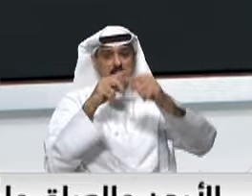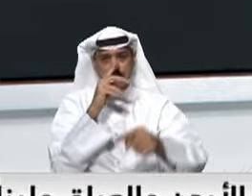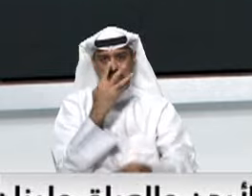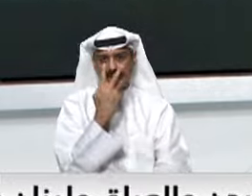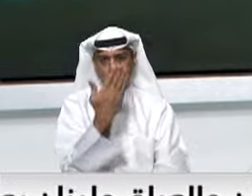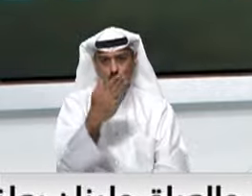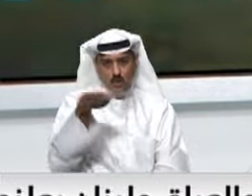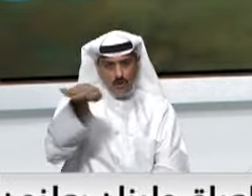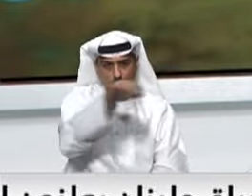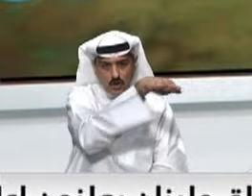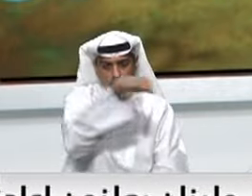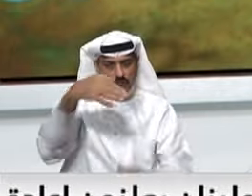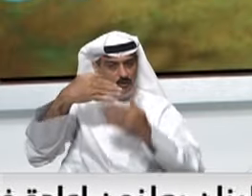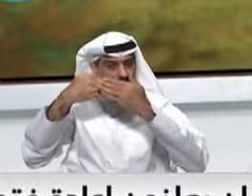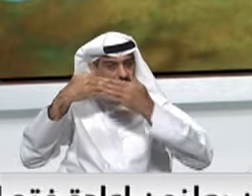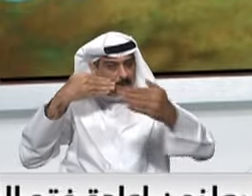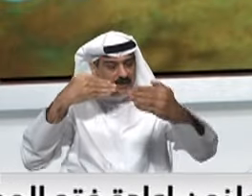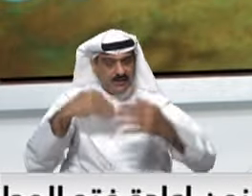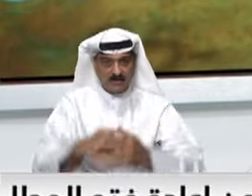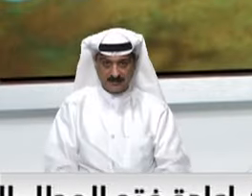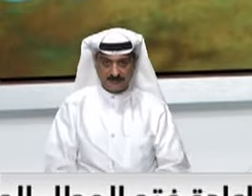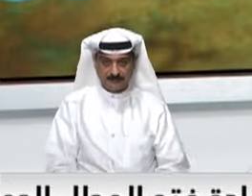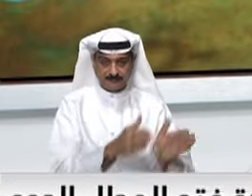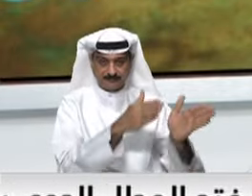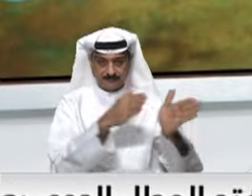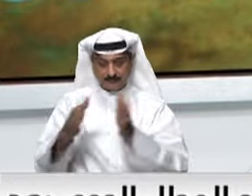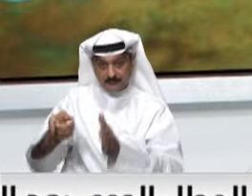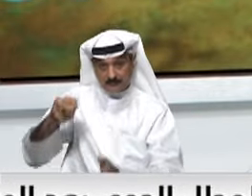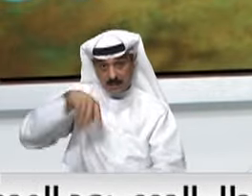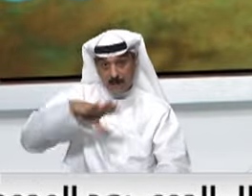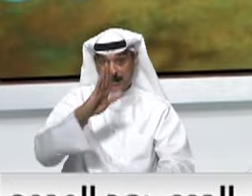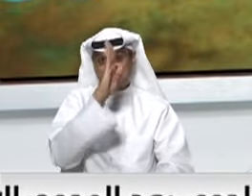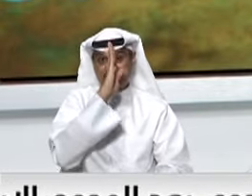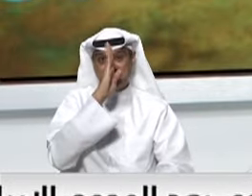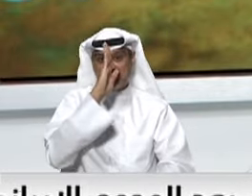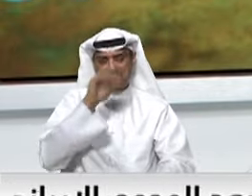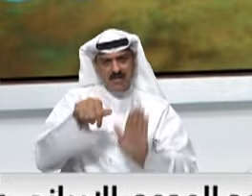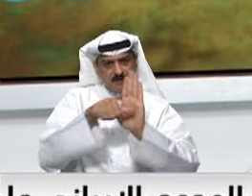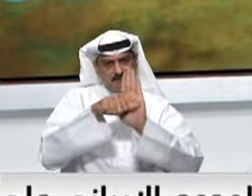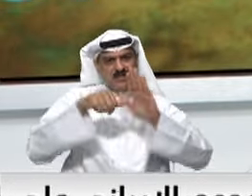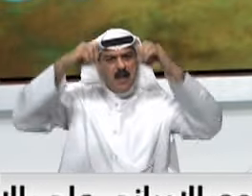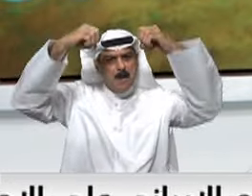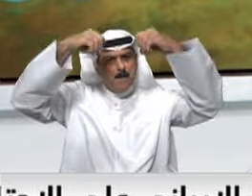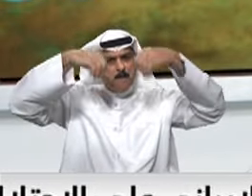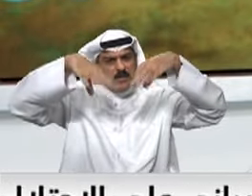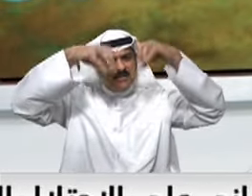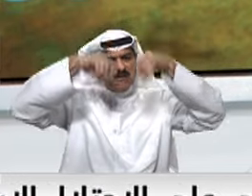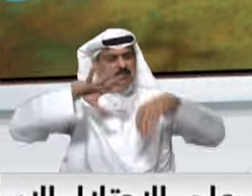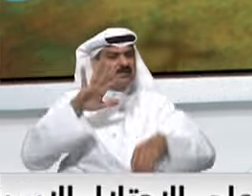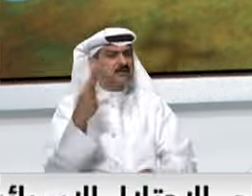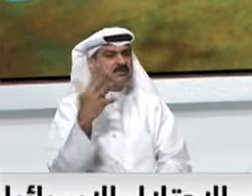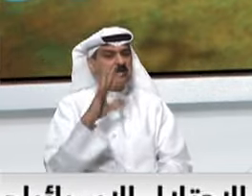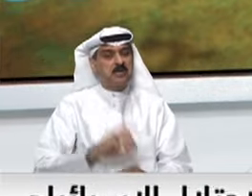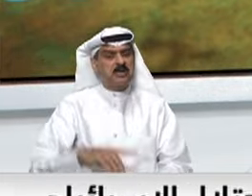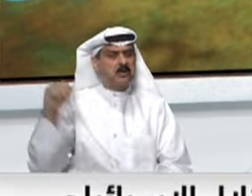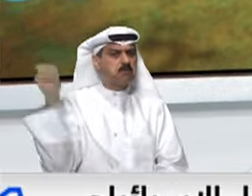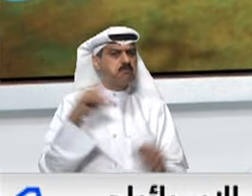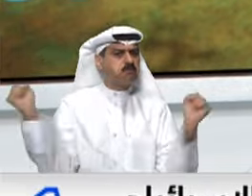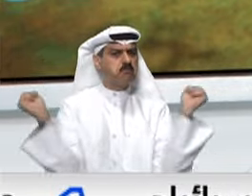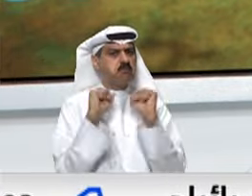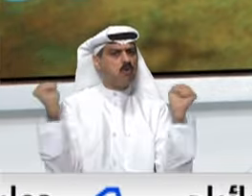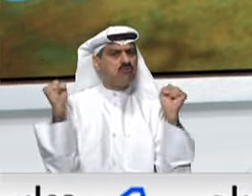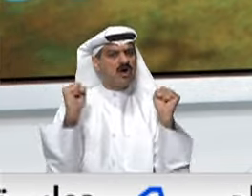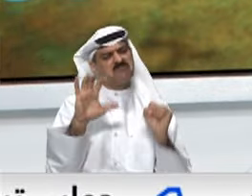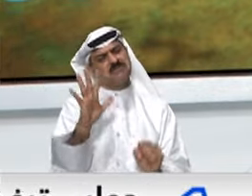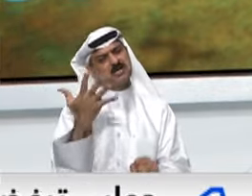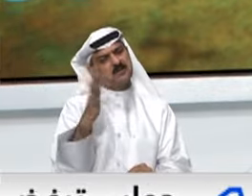الأفقية أكثر من 12 كيلو. حالة الطقس أول نهار يوم الأثنين إن شاء الله فرص لأمطار متوقعة، قد تكون رعدية أحيانا،